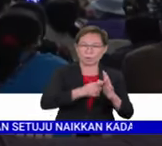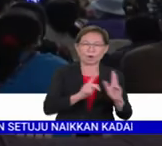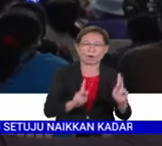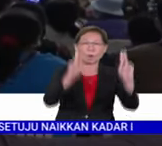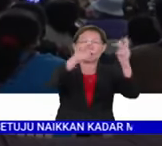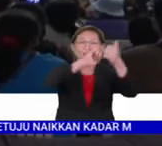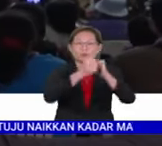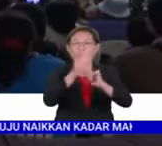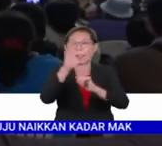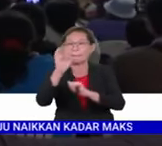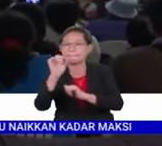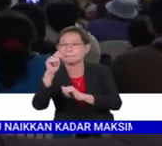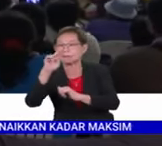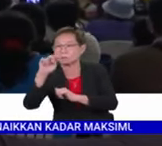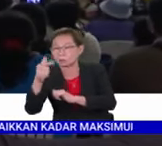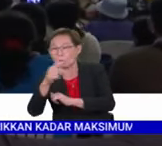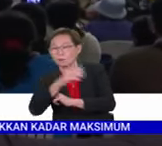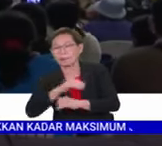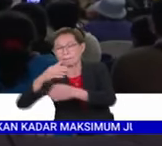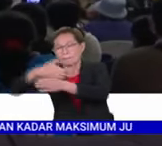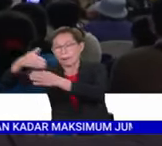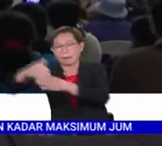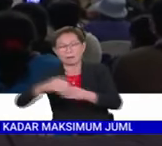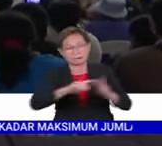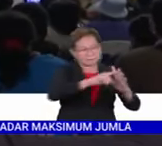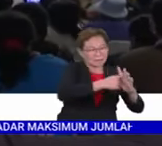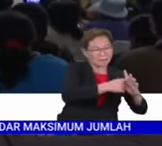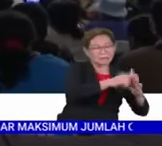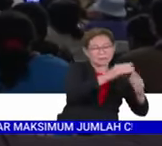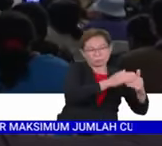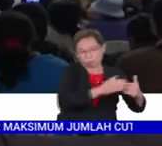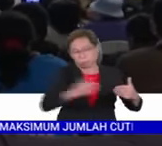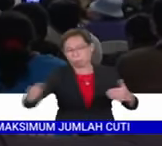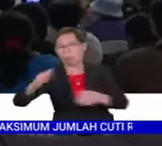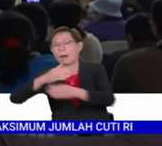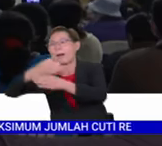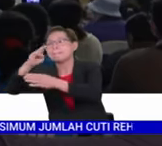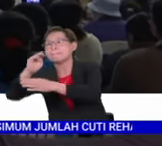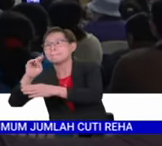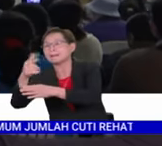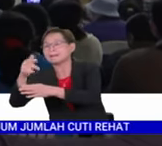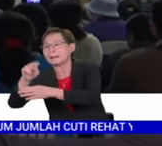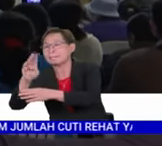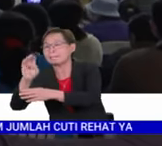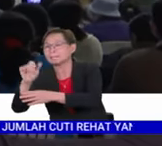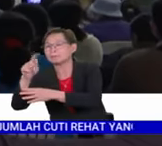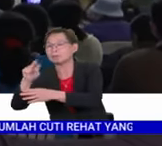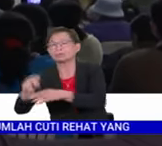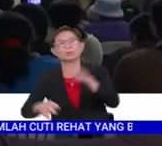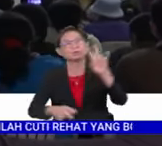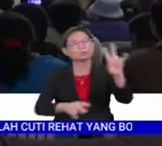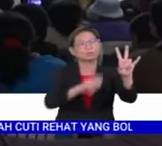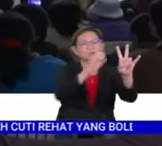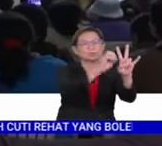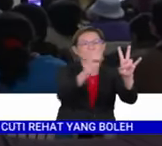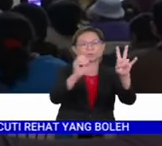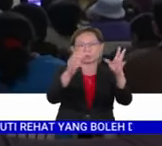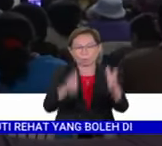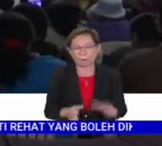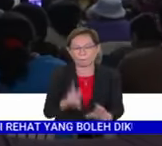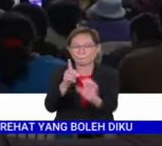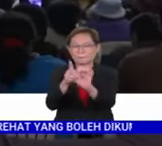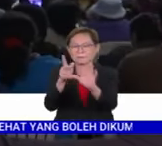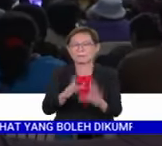Sukan Betong dan berakhir di dataran Medan Betong. Seramai 700 orang